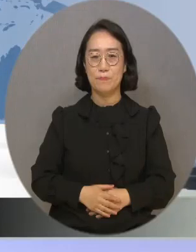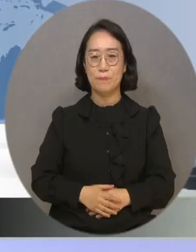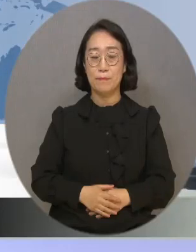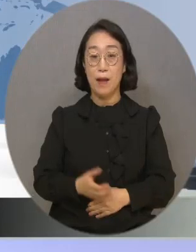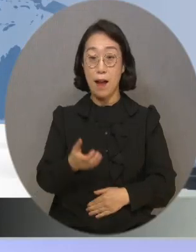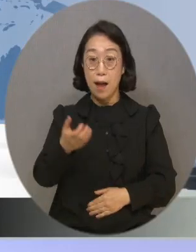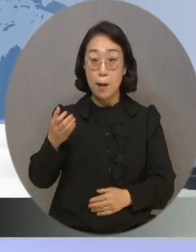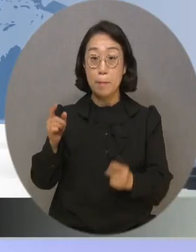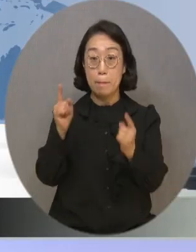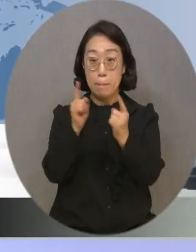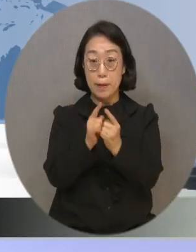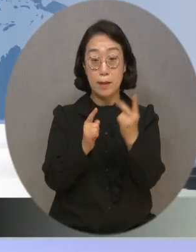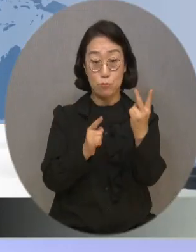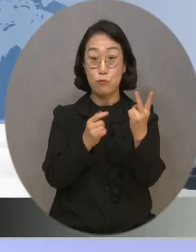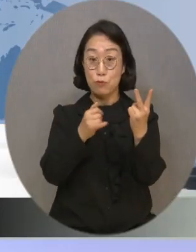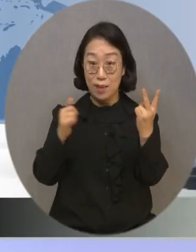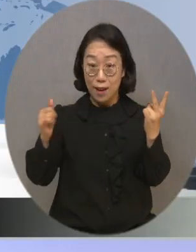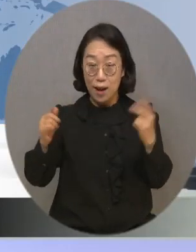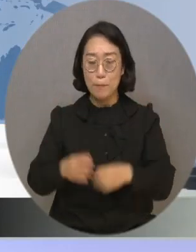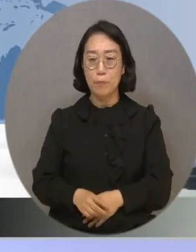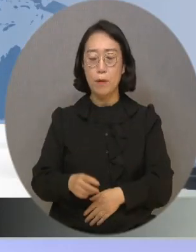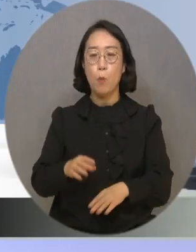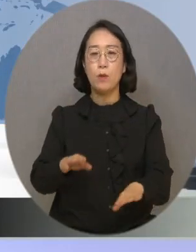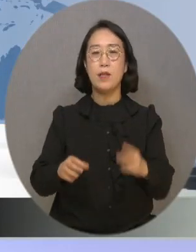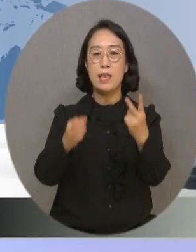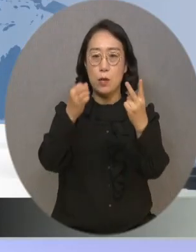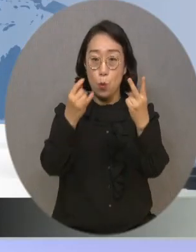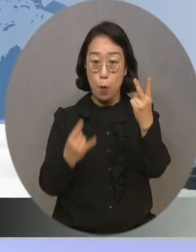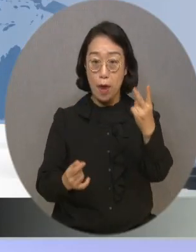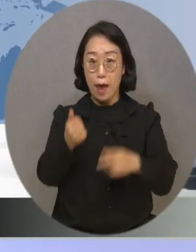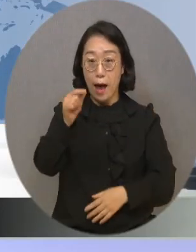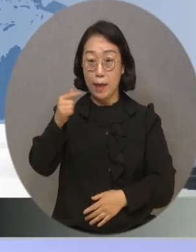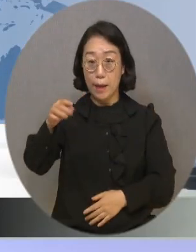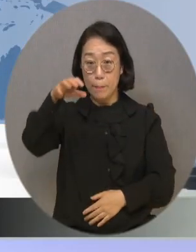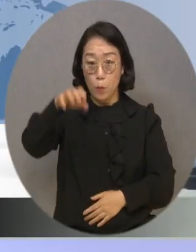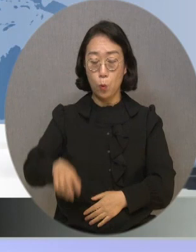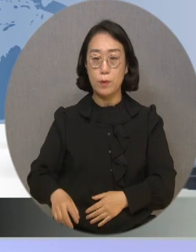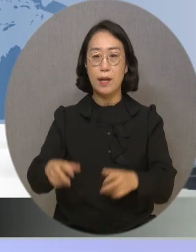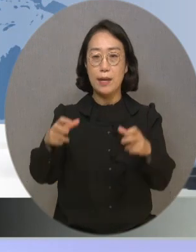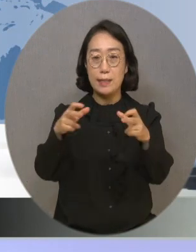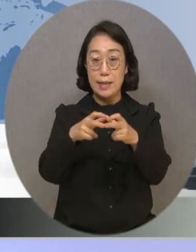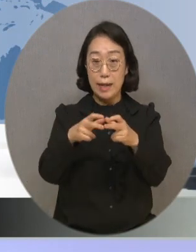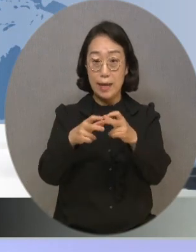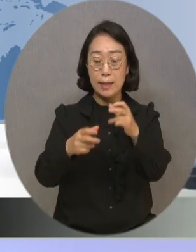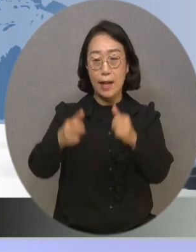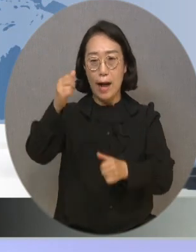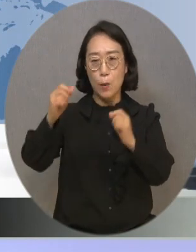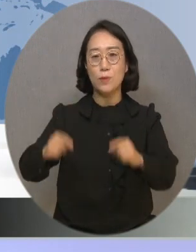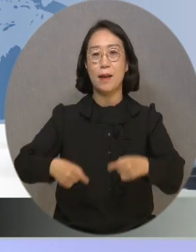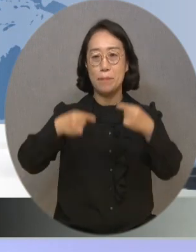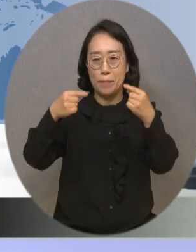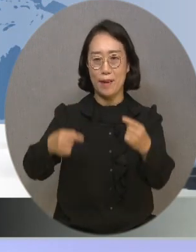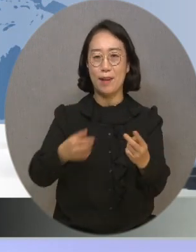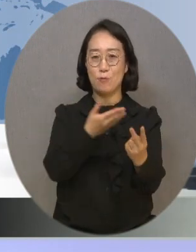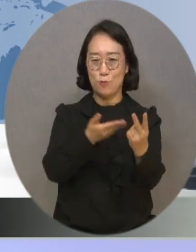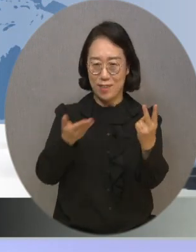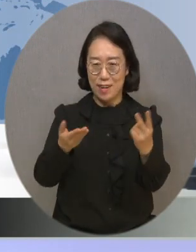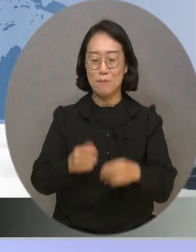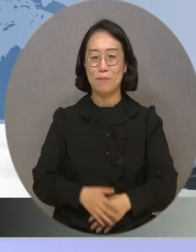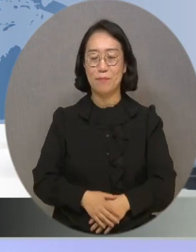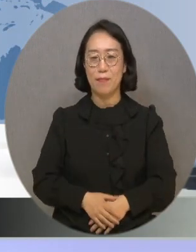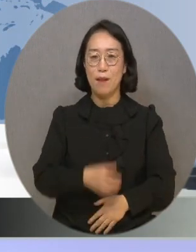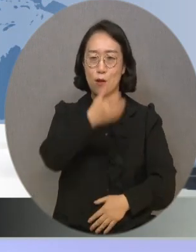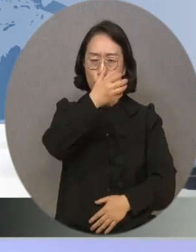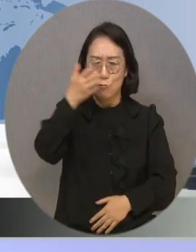앞서 만나본 미래의 가수들은 올해로 2회째를 맞는 하남시 장애인가요제 본선대회 참가자들이었습니다. 꿈을